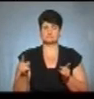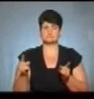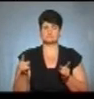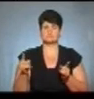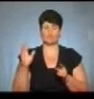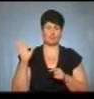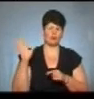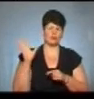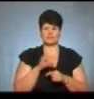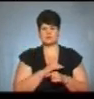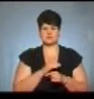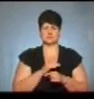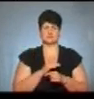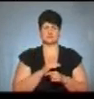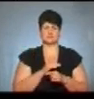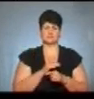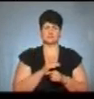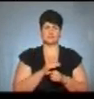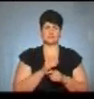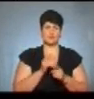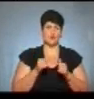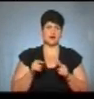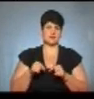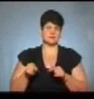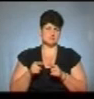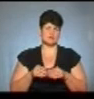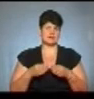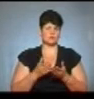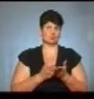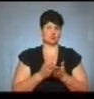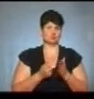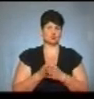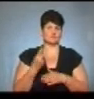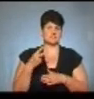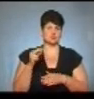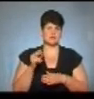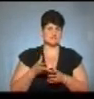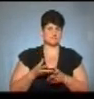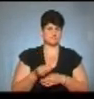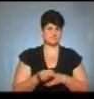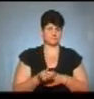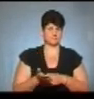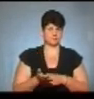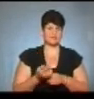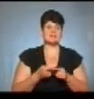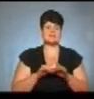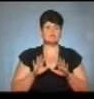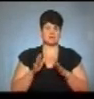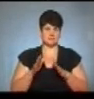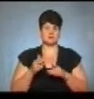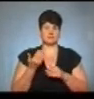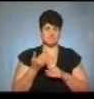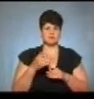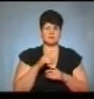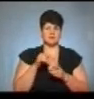практично всіх всіх організаціях, які надають послуги, щоб до 20 числа розрахуватися. Цей випадок мені, ваше